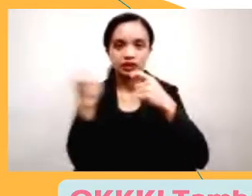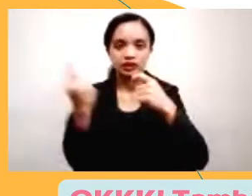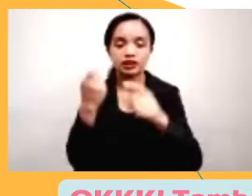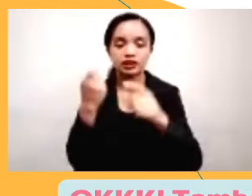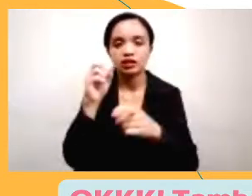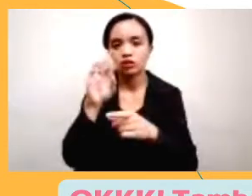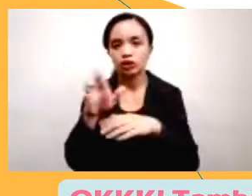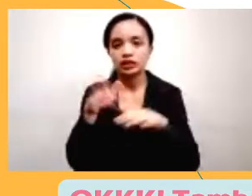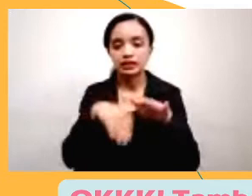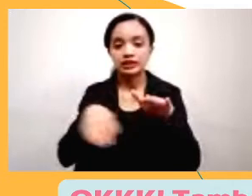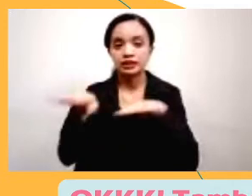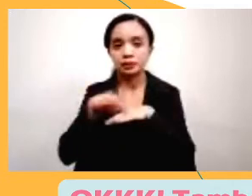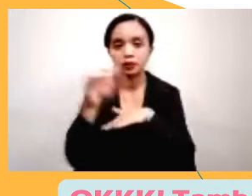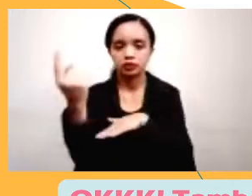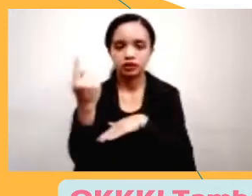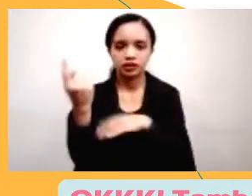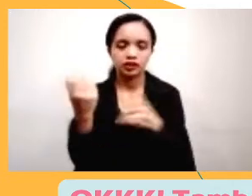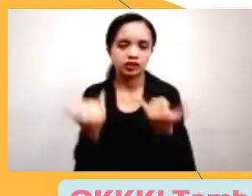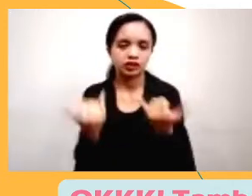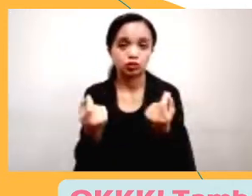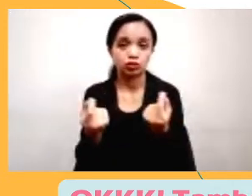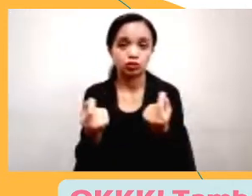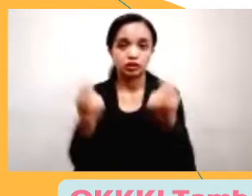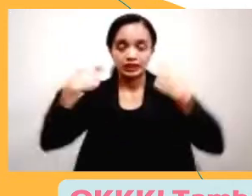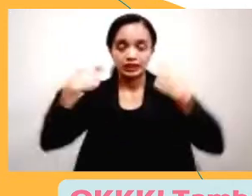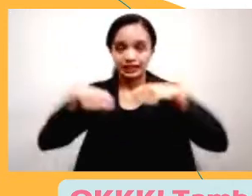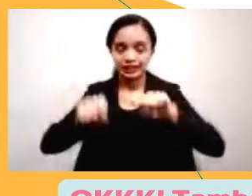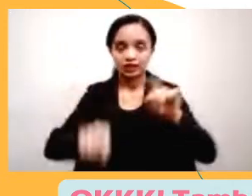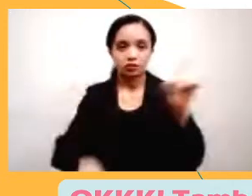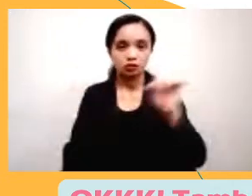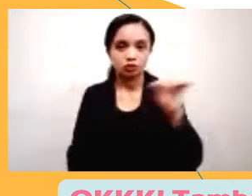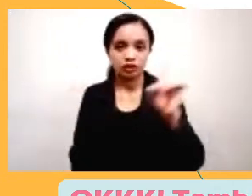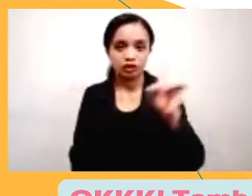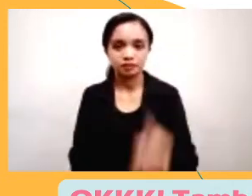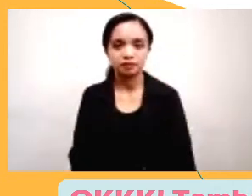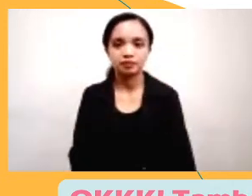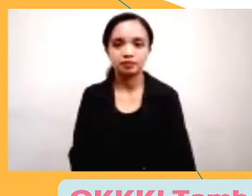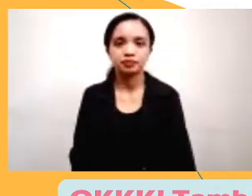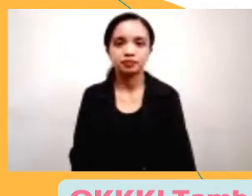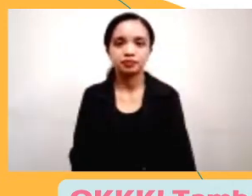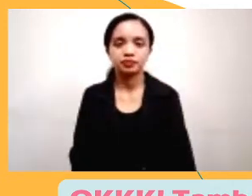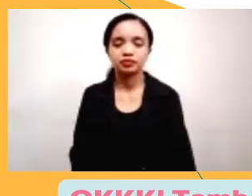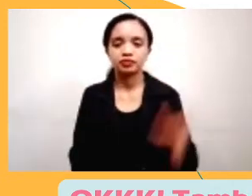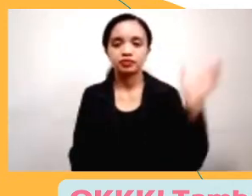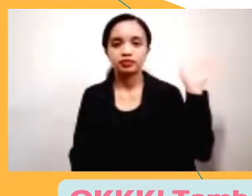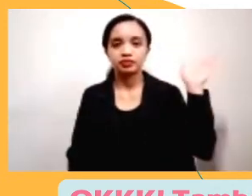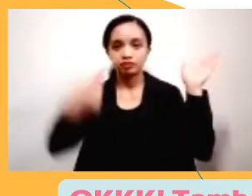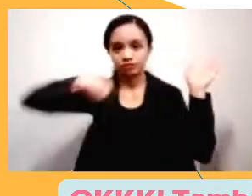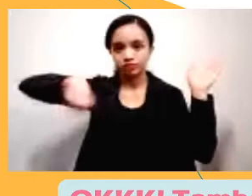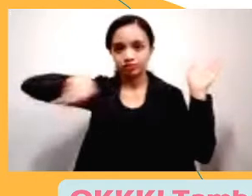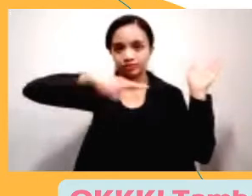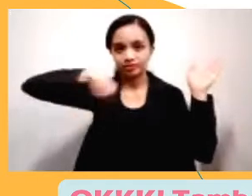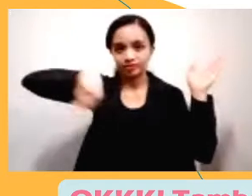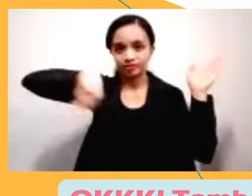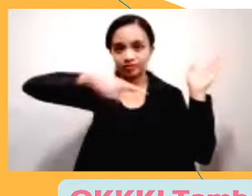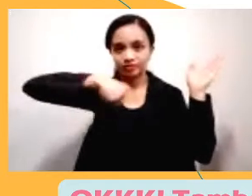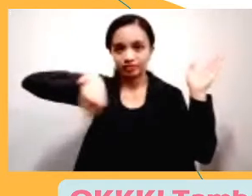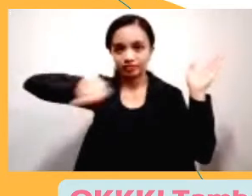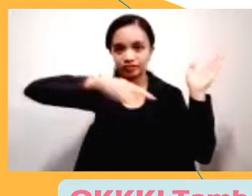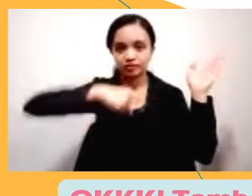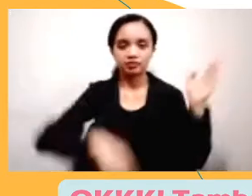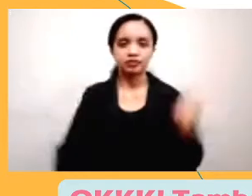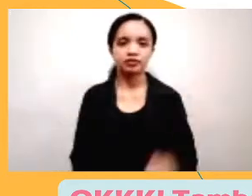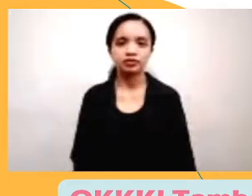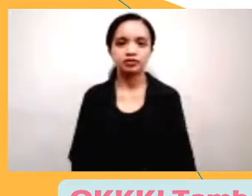ako. Ngayon naman, subukan natin gawan, lagyan ng ikot. So, iikot ako.